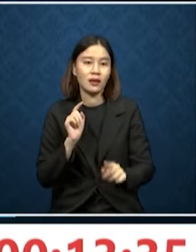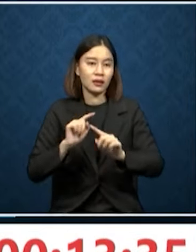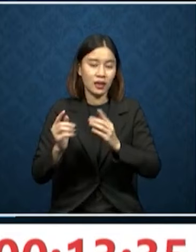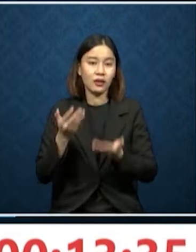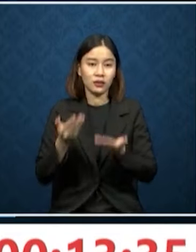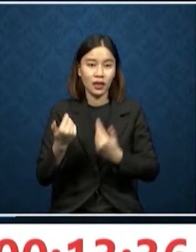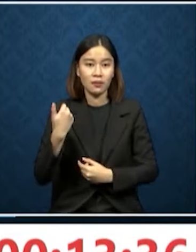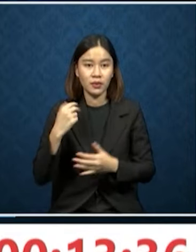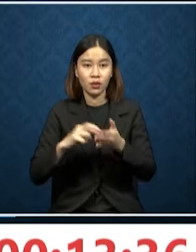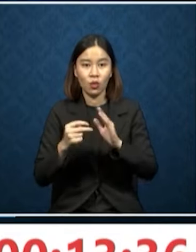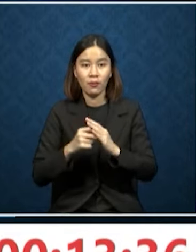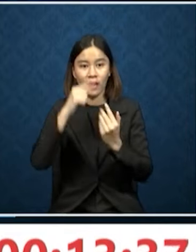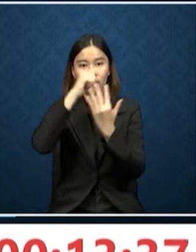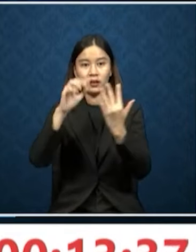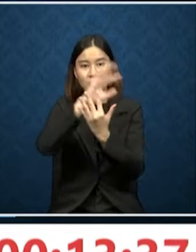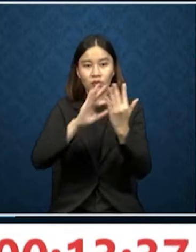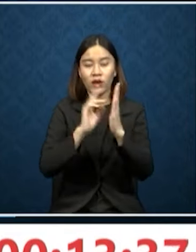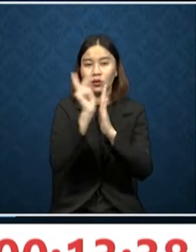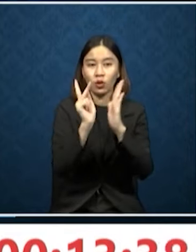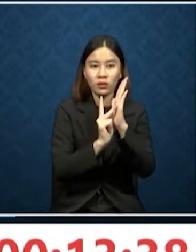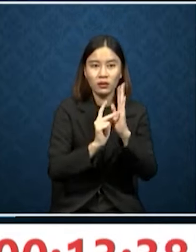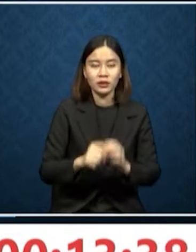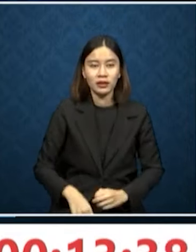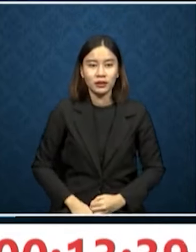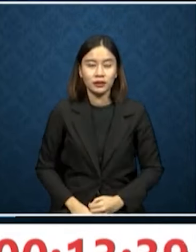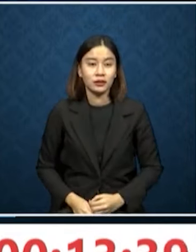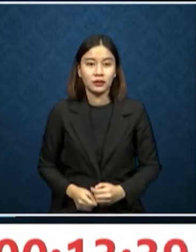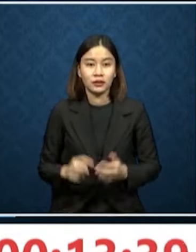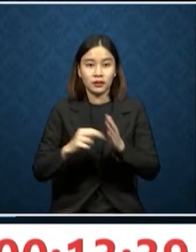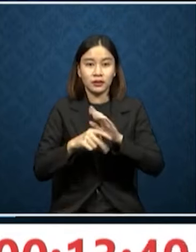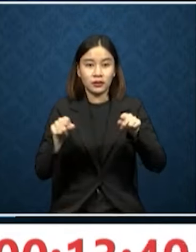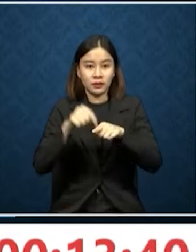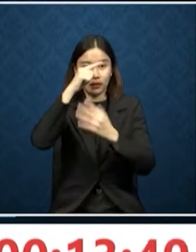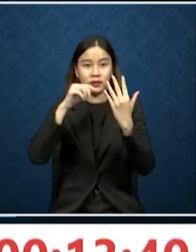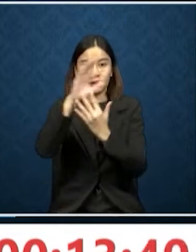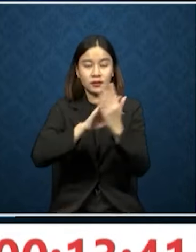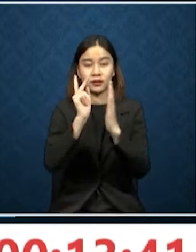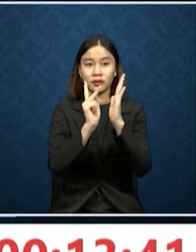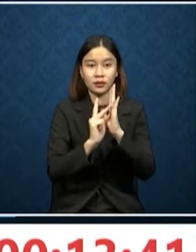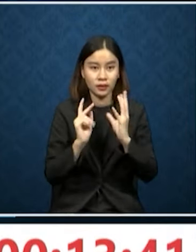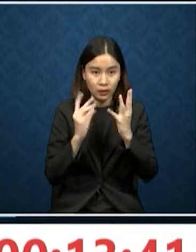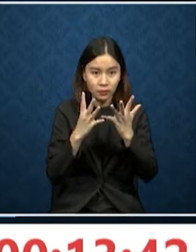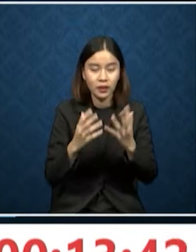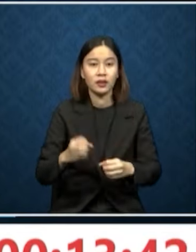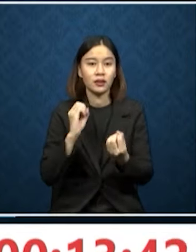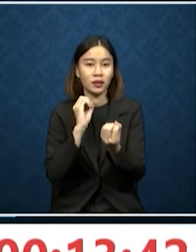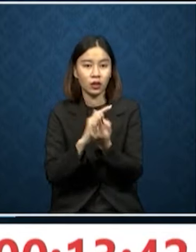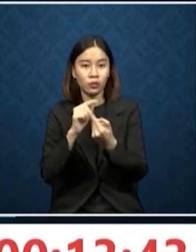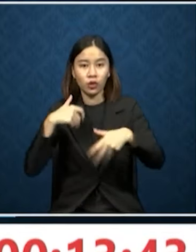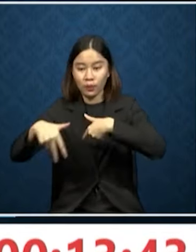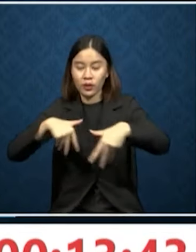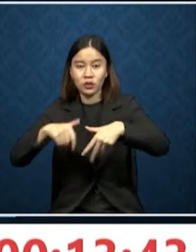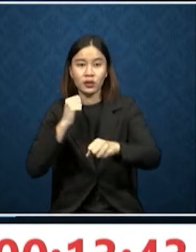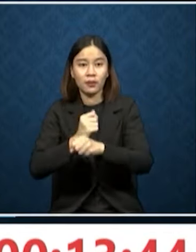อบราวกับบ้านเมืองไม่มีปื่มีแค่มีปื่มีคือมีแปรทำเติมความทุกข์ยากแก่ประชาชน